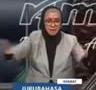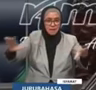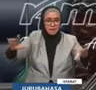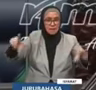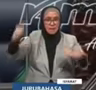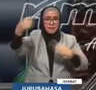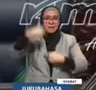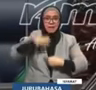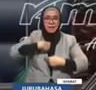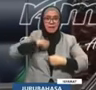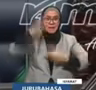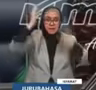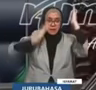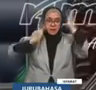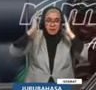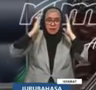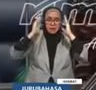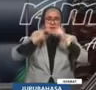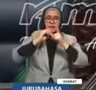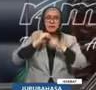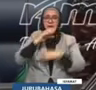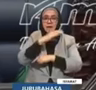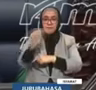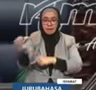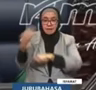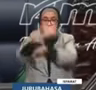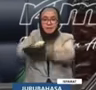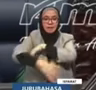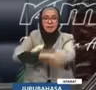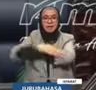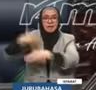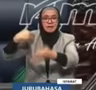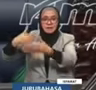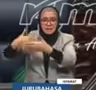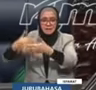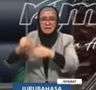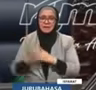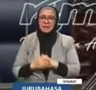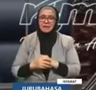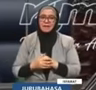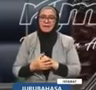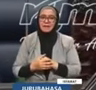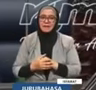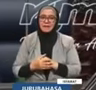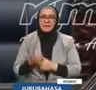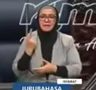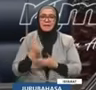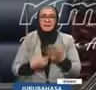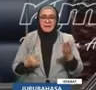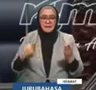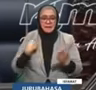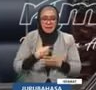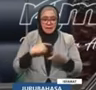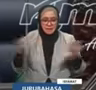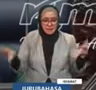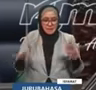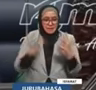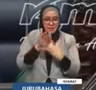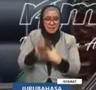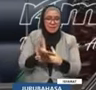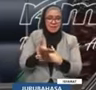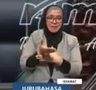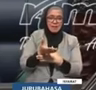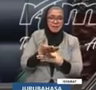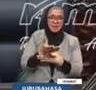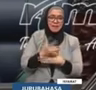kita tetapi di Negara Jiran dan apa yang kita lakukan melalui diplomasi pertahanan tidak ada